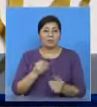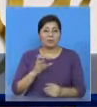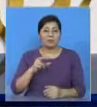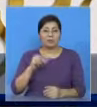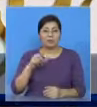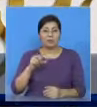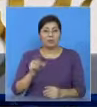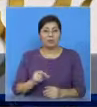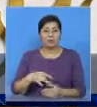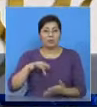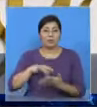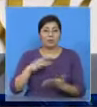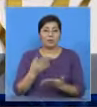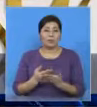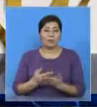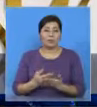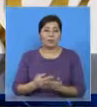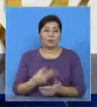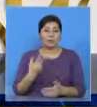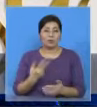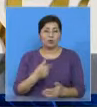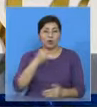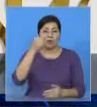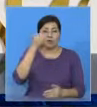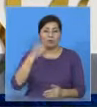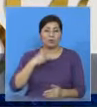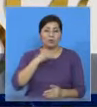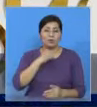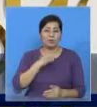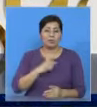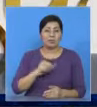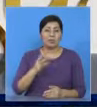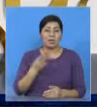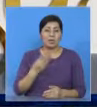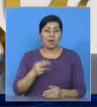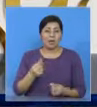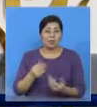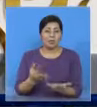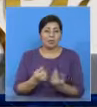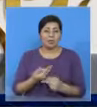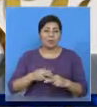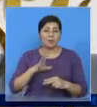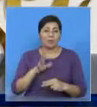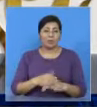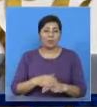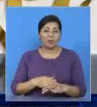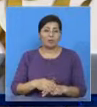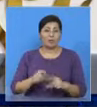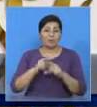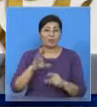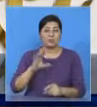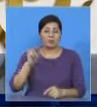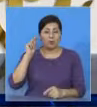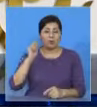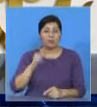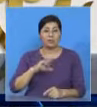азамат оқытылып, әрбір 3 айында өздерінің шәкіртақысын алып, қазіргі таңда біліктілік жөніндегі сертификаттарын